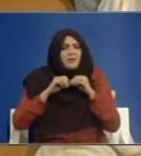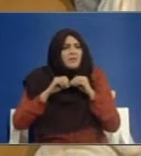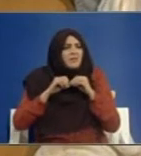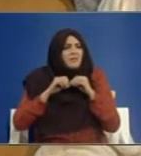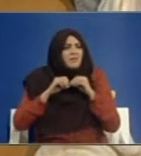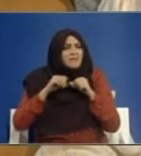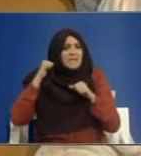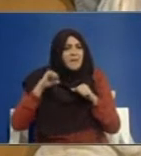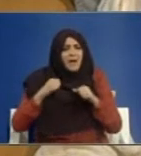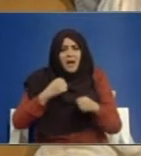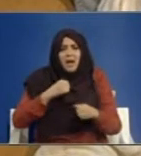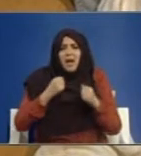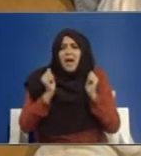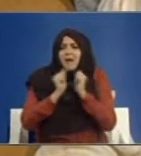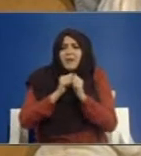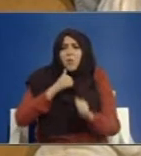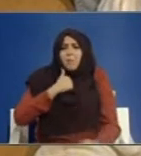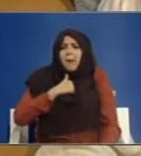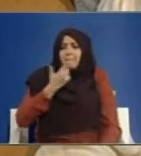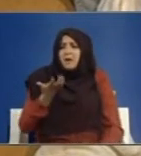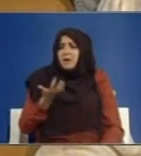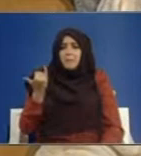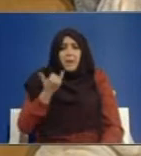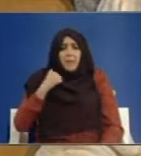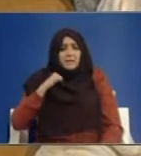الحكماء يقولوا لا،